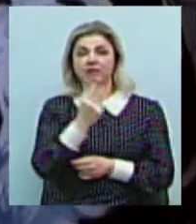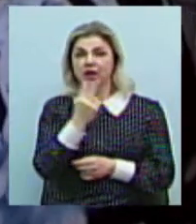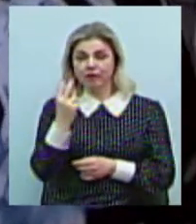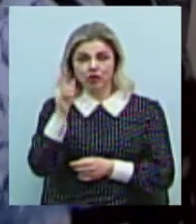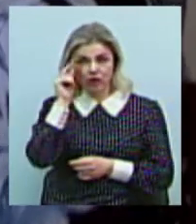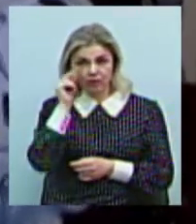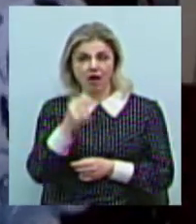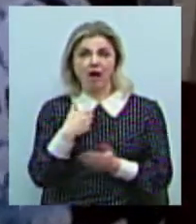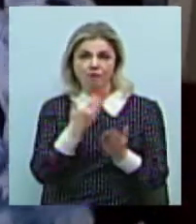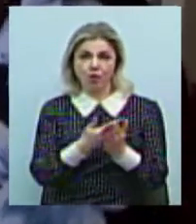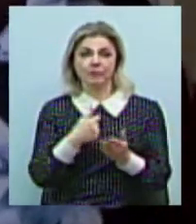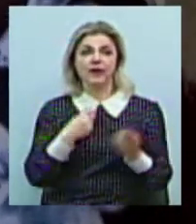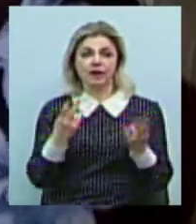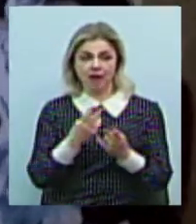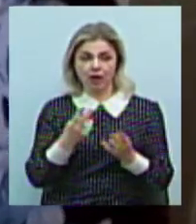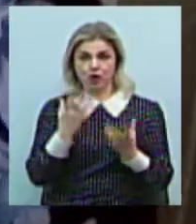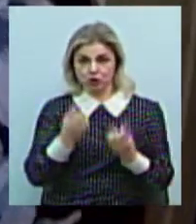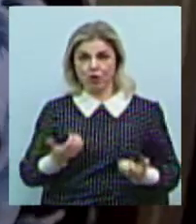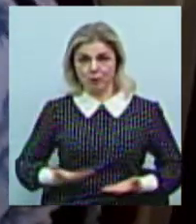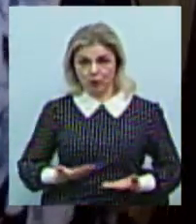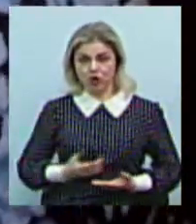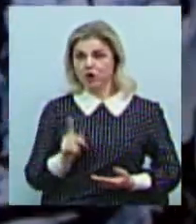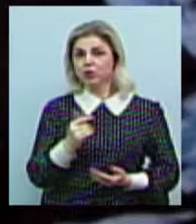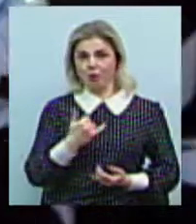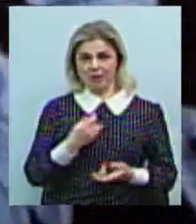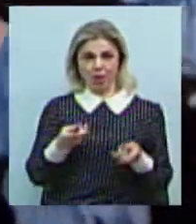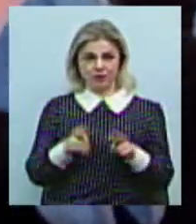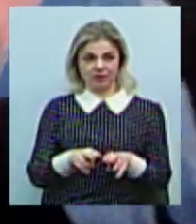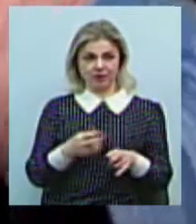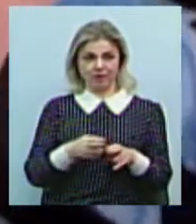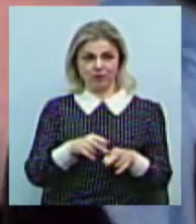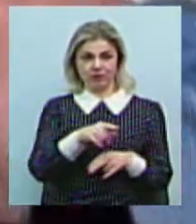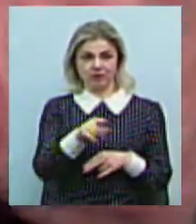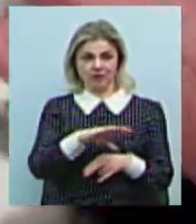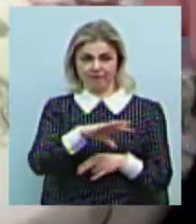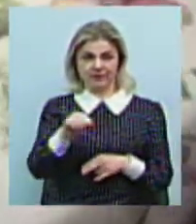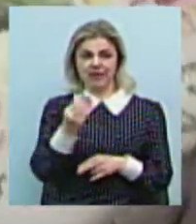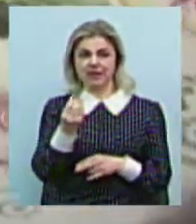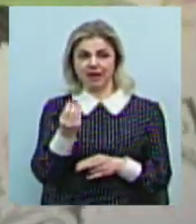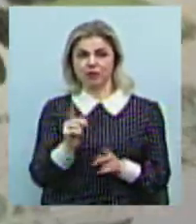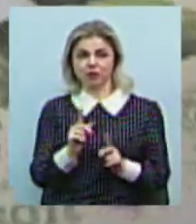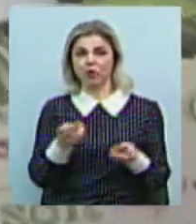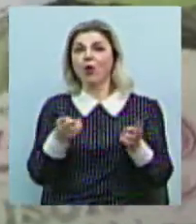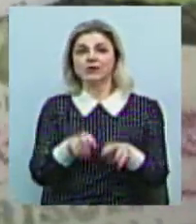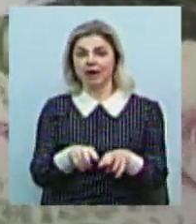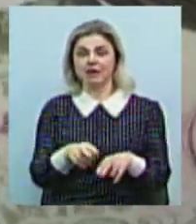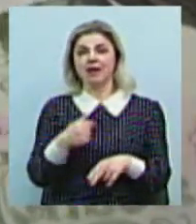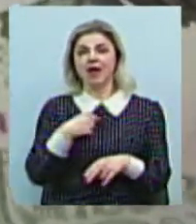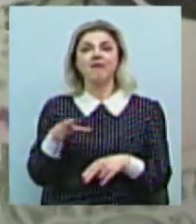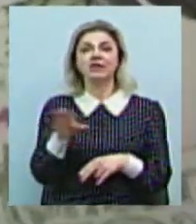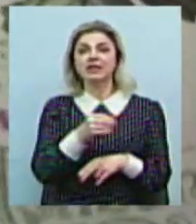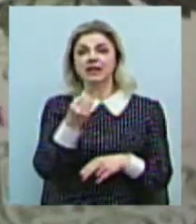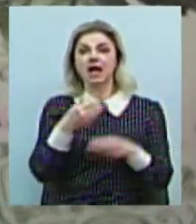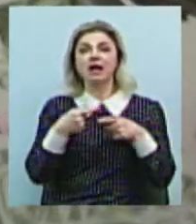числа. От мені треба ще прожити, у цього мені все, що залишилося. От ці всі денежки. От. Як ці гроші можна розподілити на